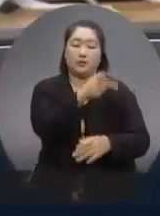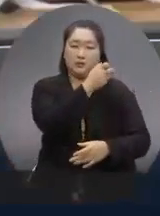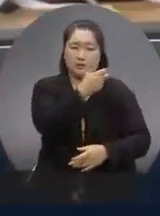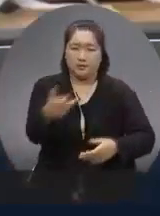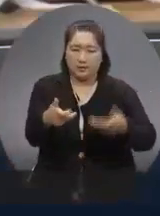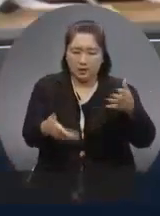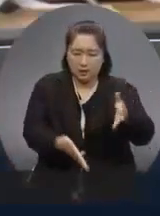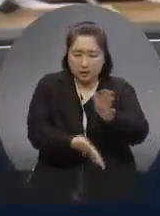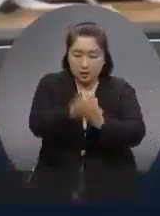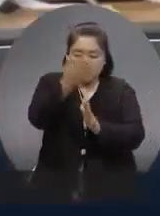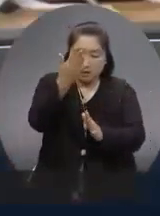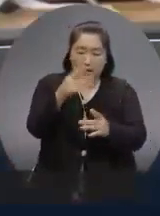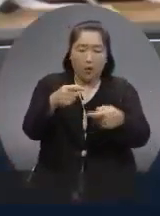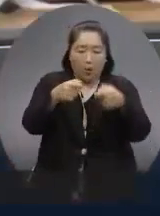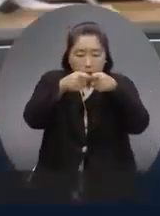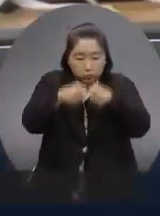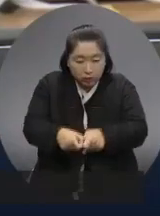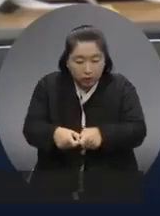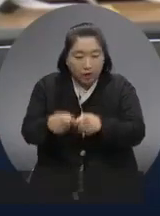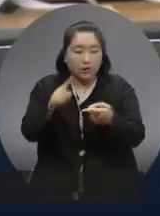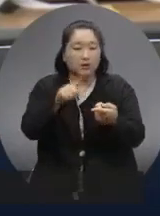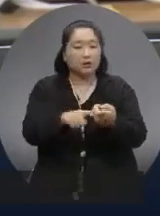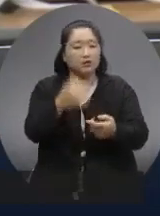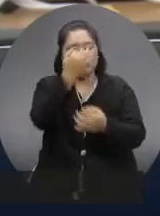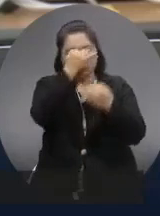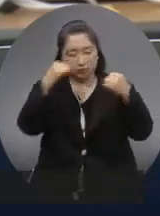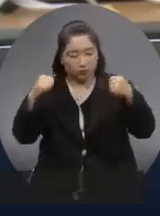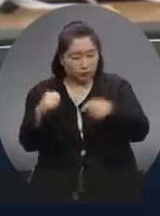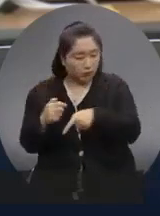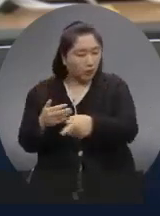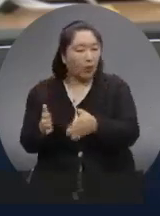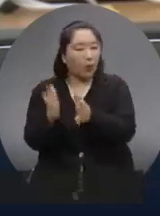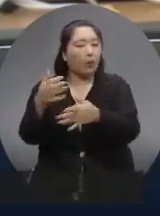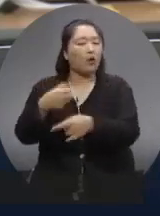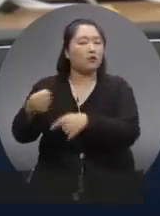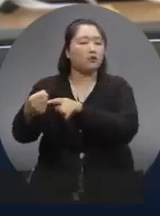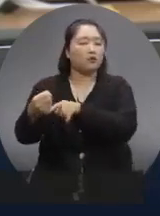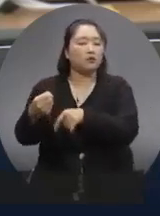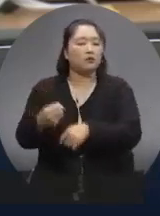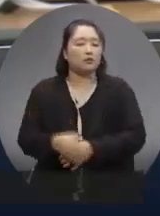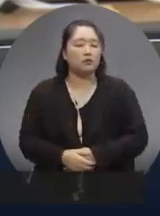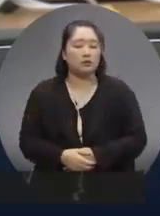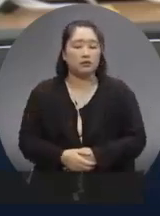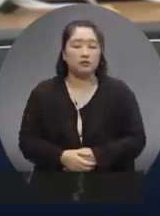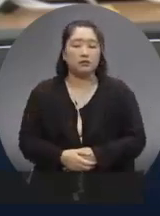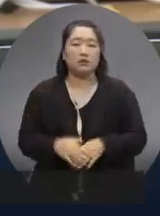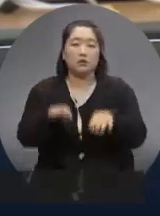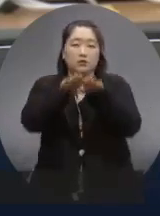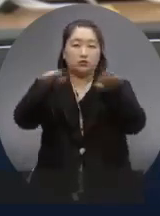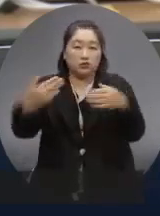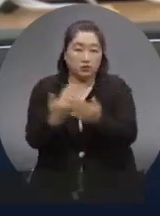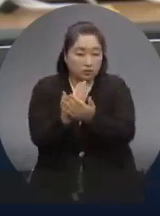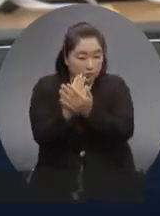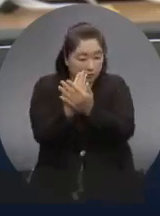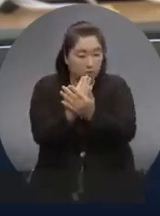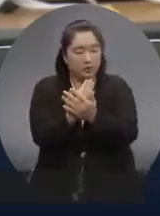구상이 보다 구체화될 텐데 그런 것에 대비해서 충청북도가 가지고 있는 균형발전에